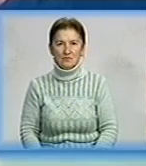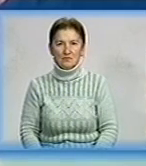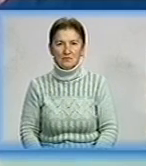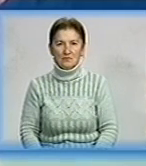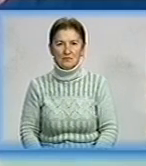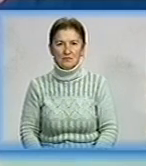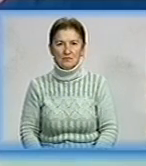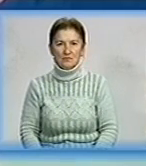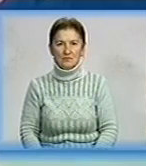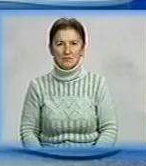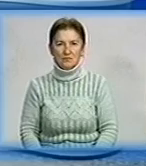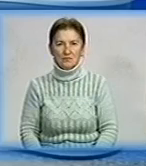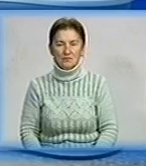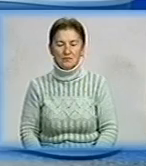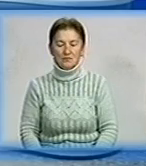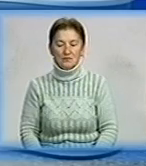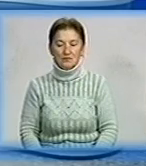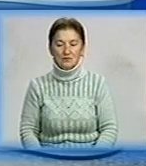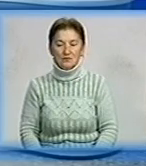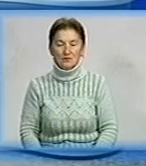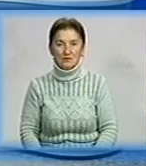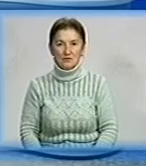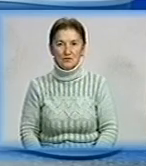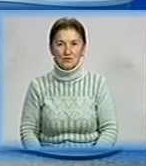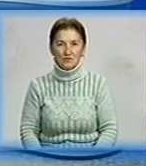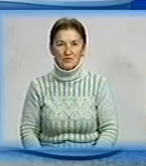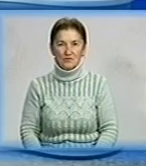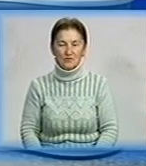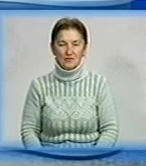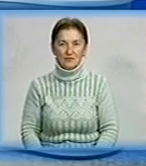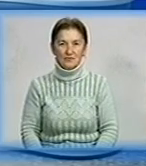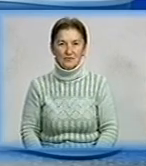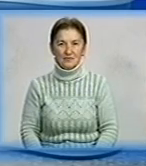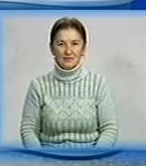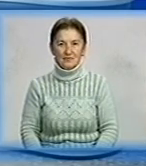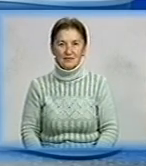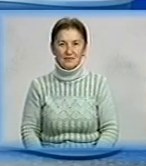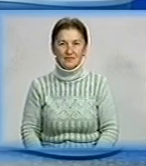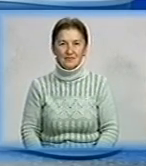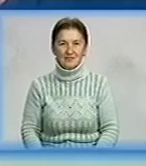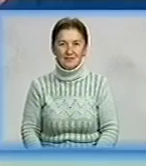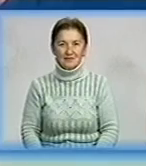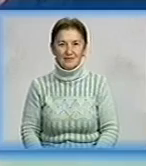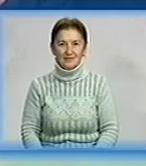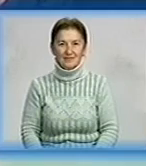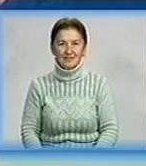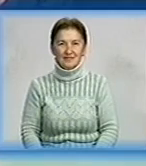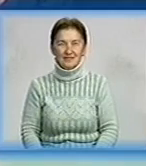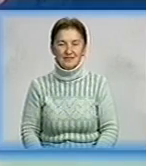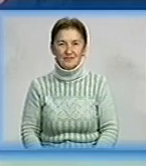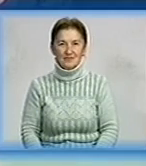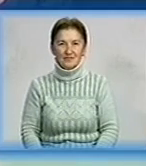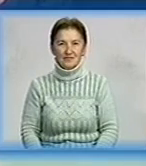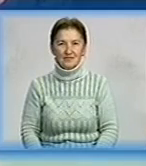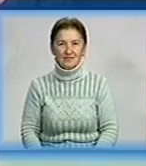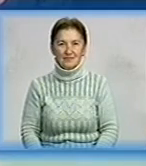of row? Well, I've been just today in Kirovograd, so I don't know exactly. Я розумію,